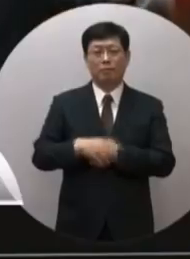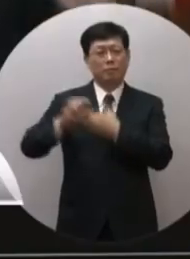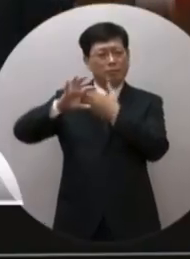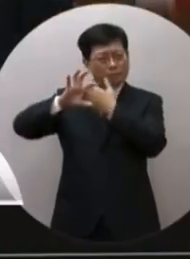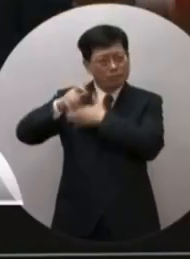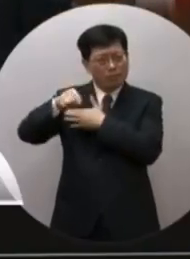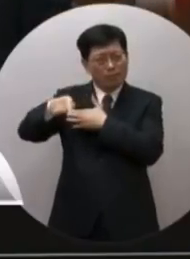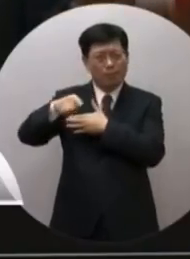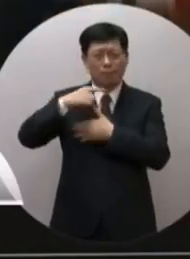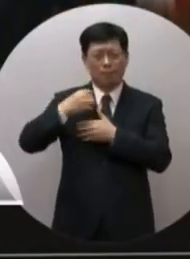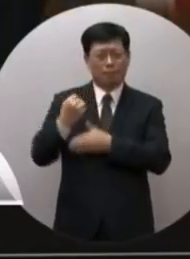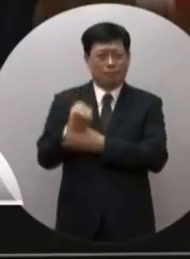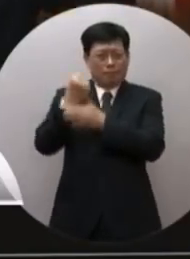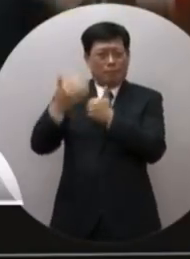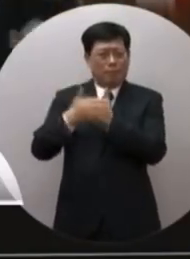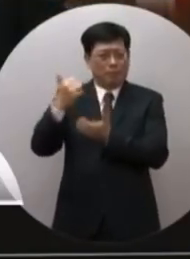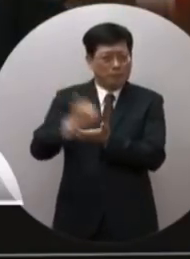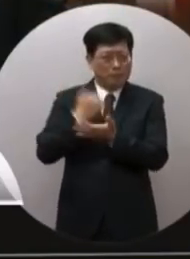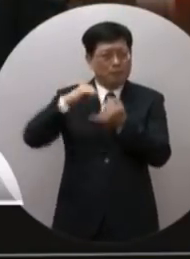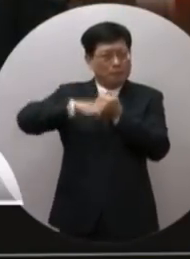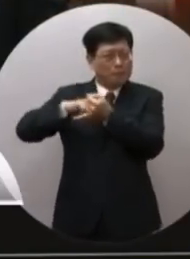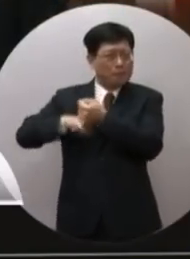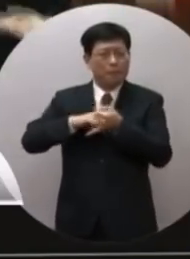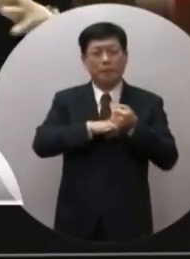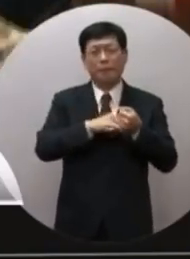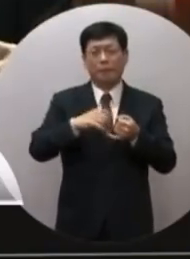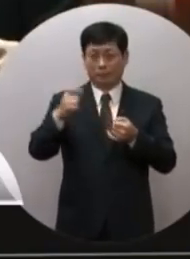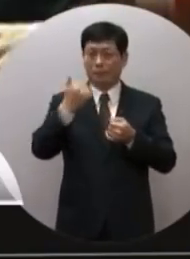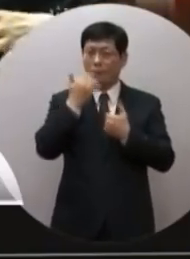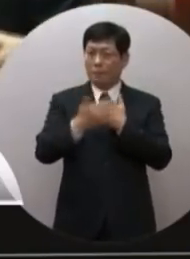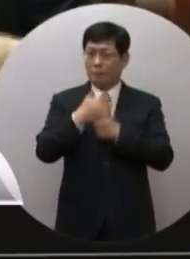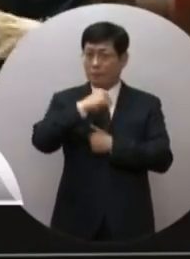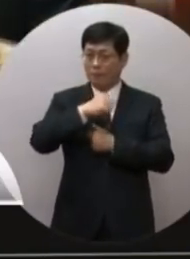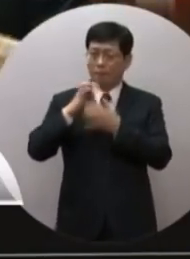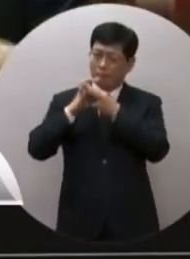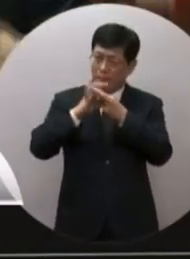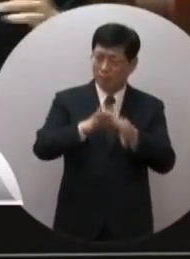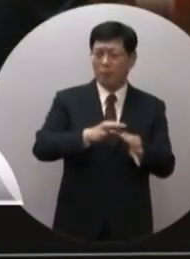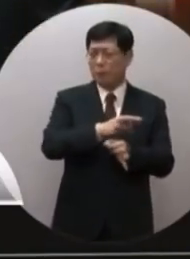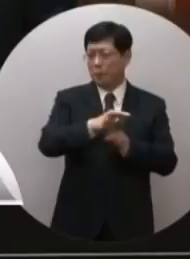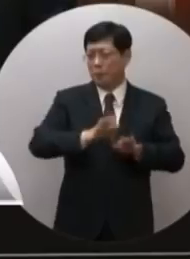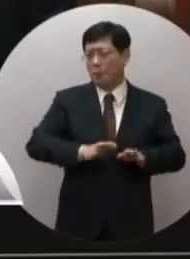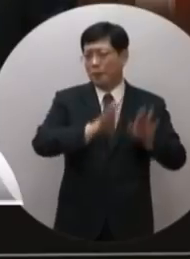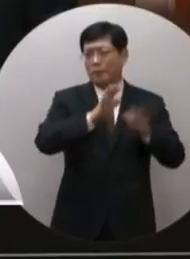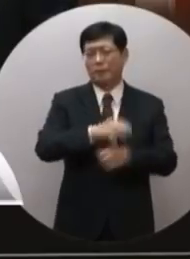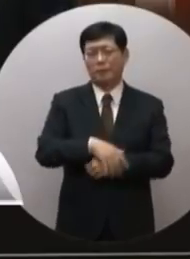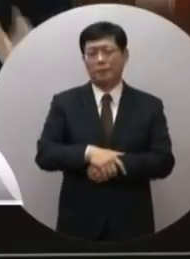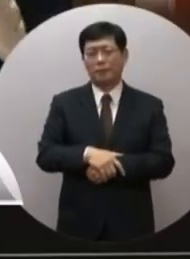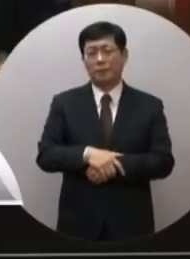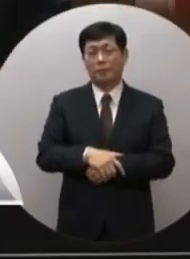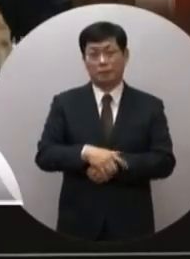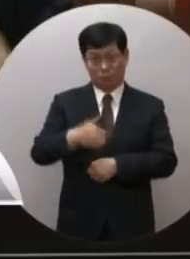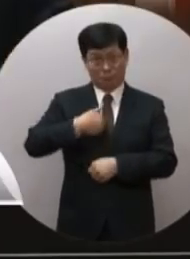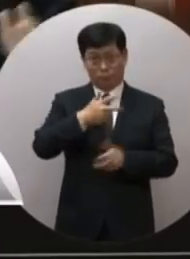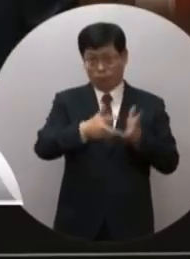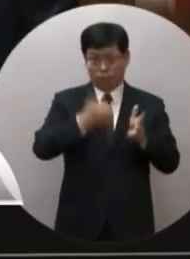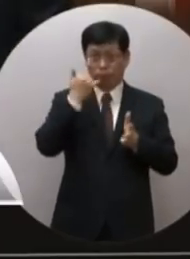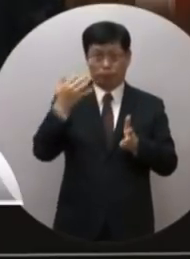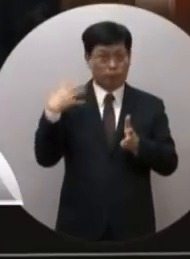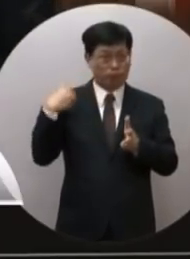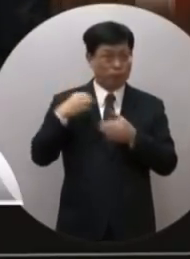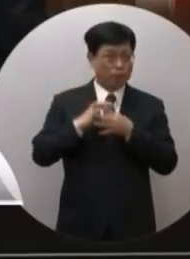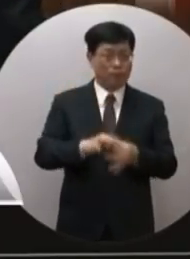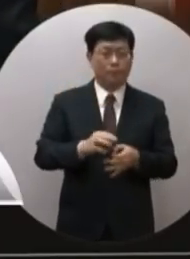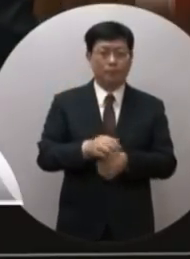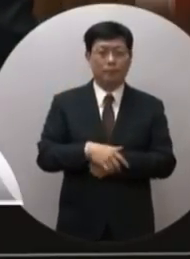外来的支持、外来的订单，能够让台湾持续的经济发展，台湾的产业能够来维